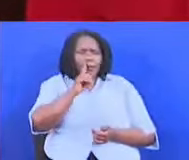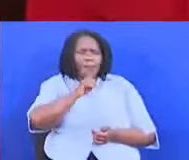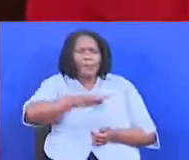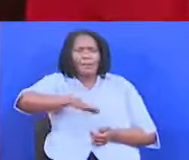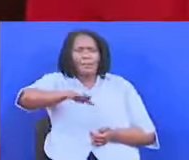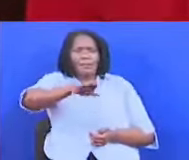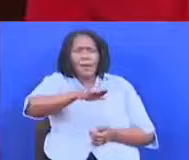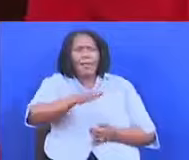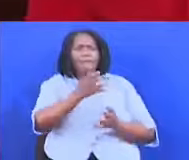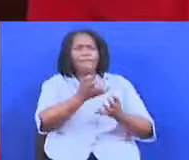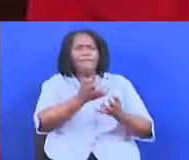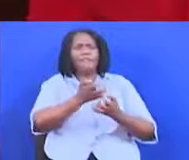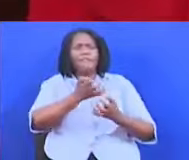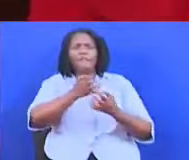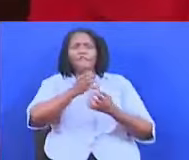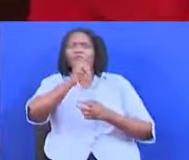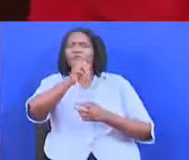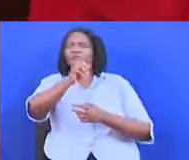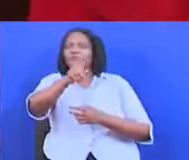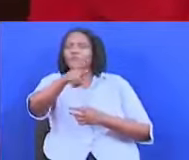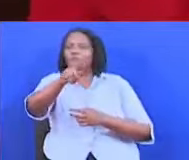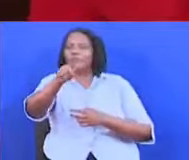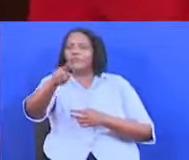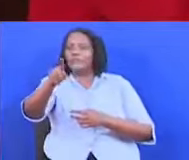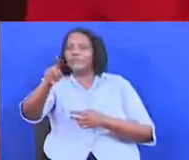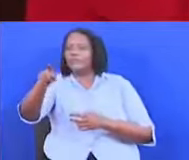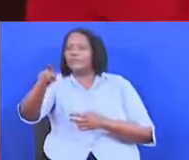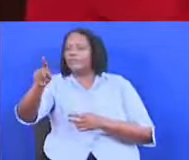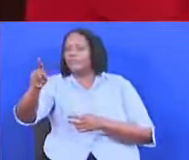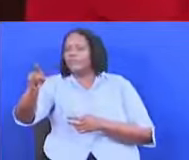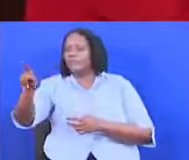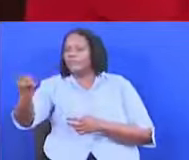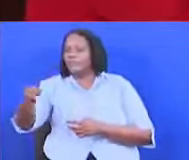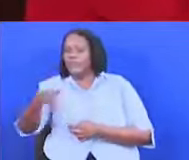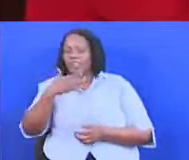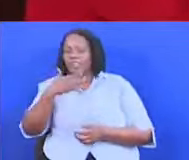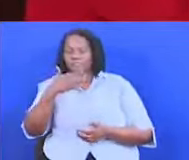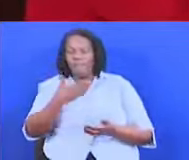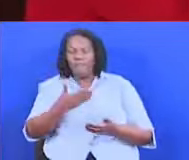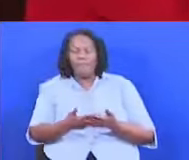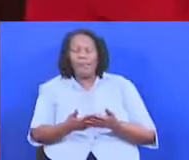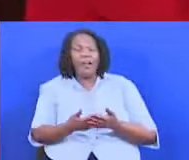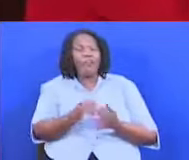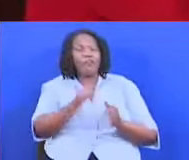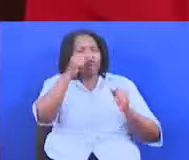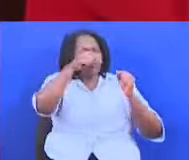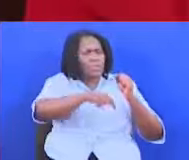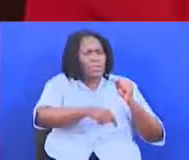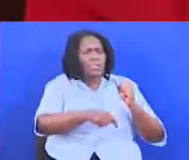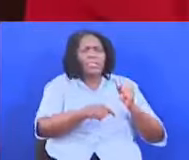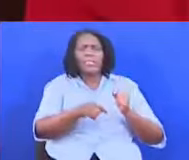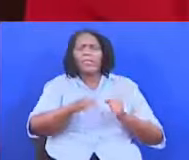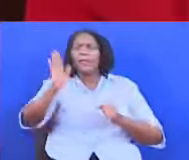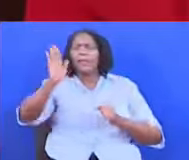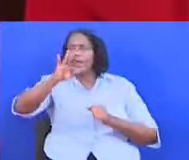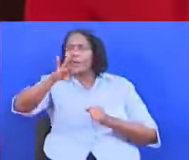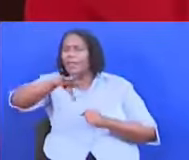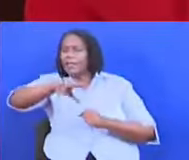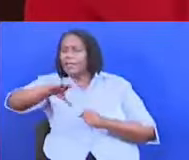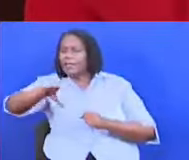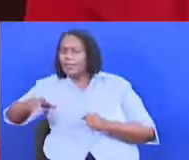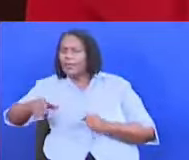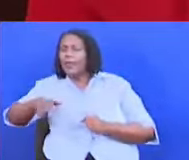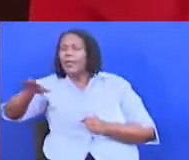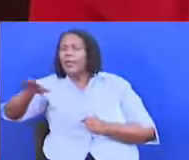kuna vivutio vya kutosha sana. Ukiangalia kusini, ukiangalia kanda ya ziwa, ukiangalia na